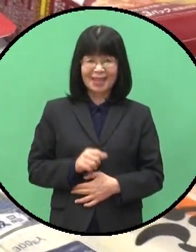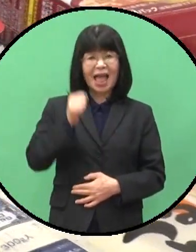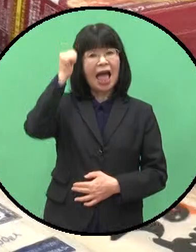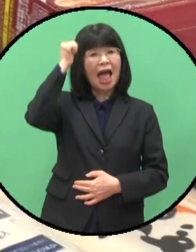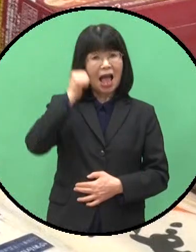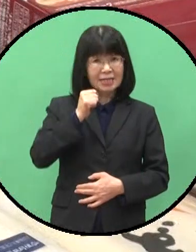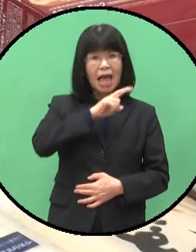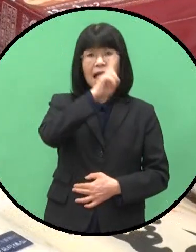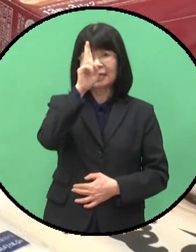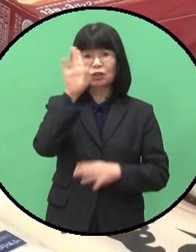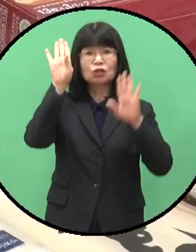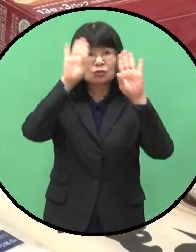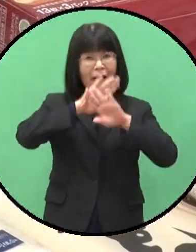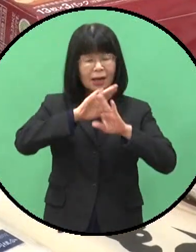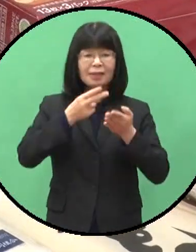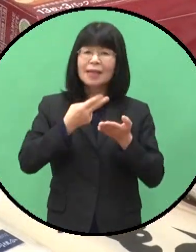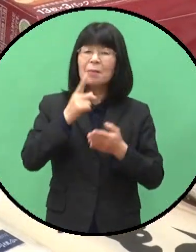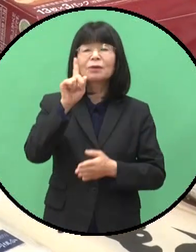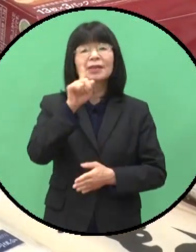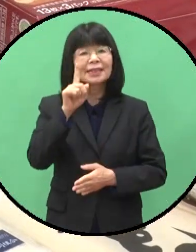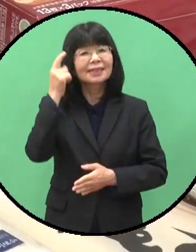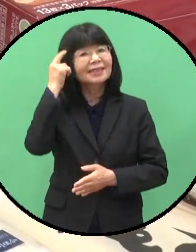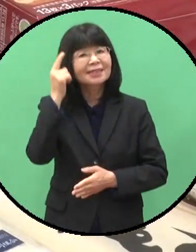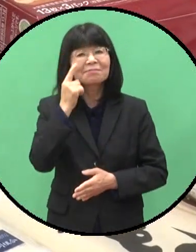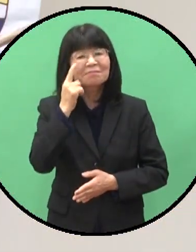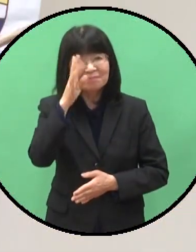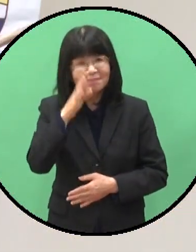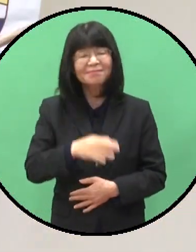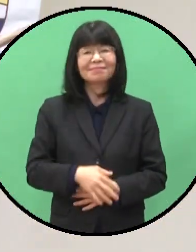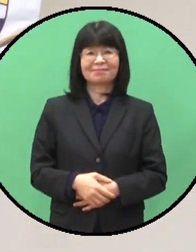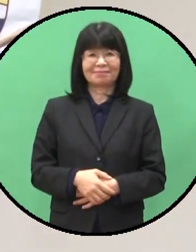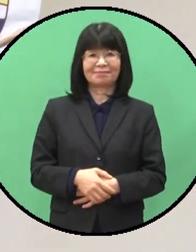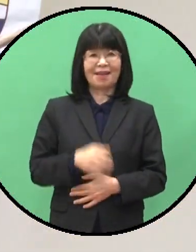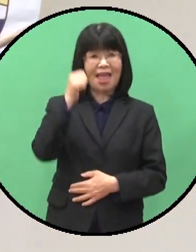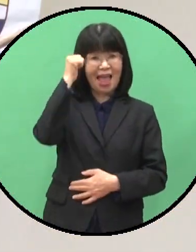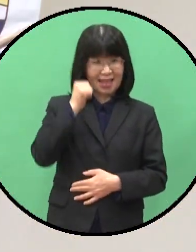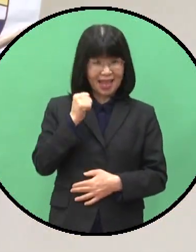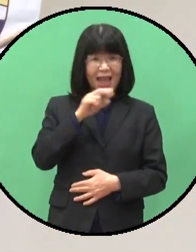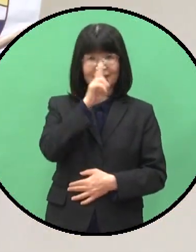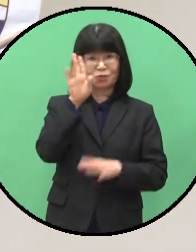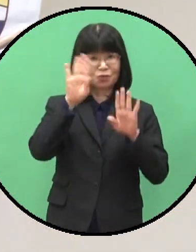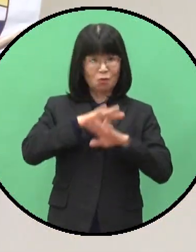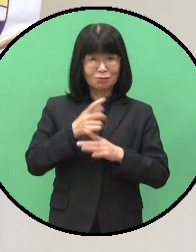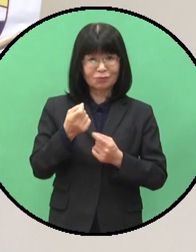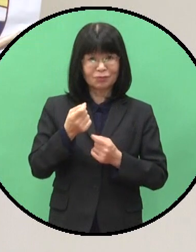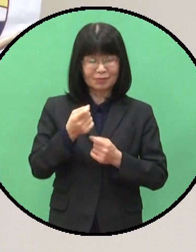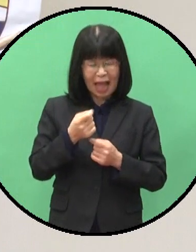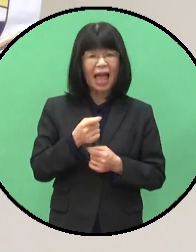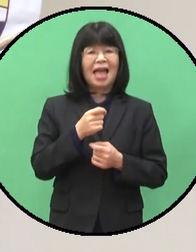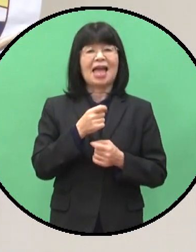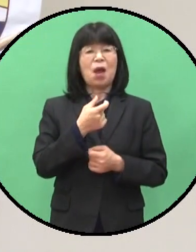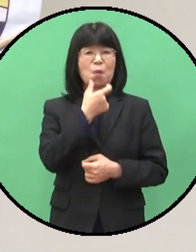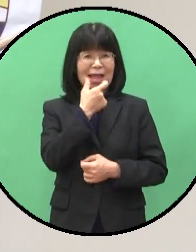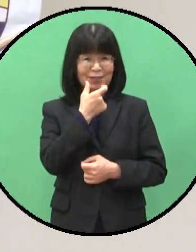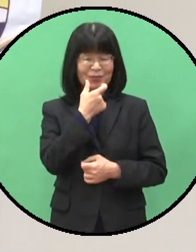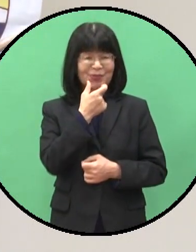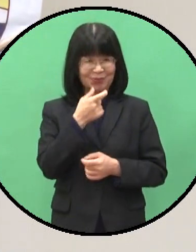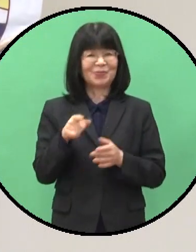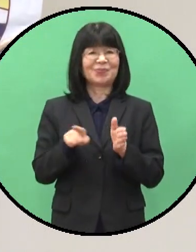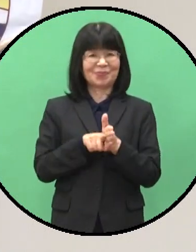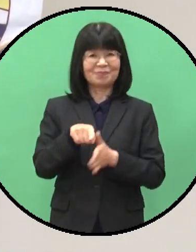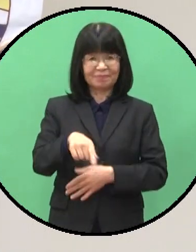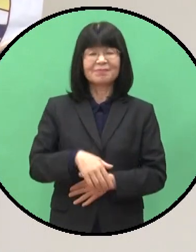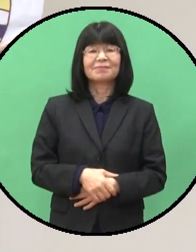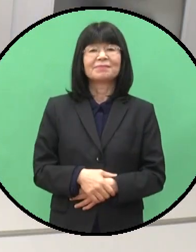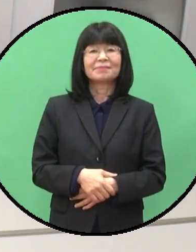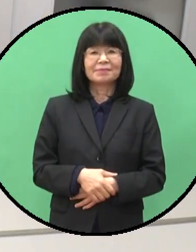晩で何食べるかちょっと考えてもらったら、 ね、なるほど。 朝昼夜 で、夜でちょっとこう、 ちょっとおやつ、 小腹を空いた